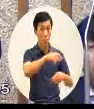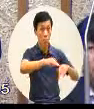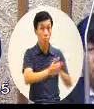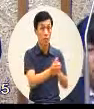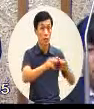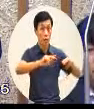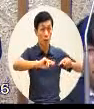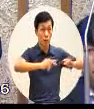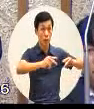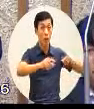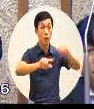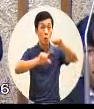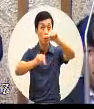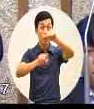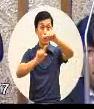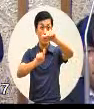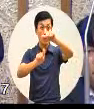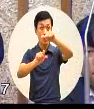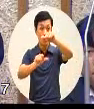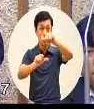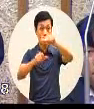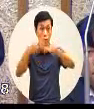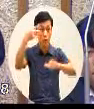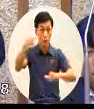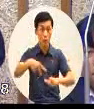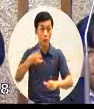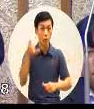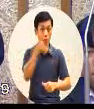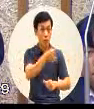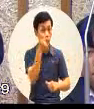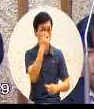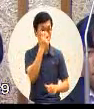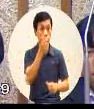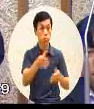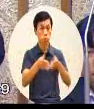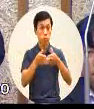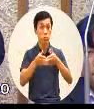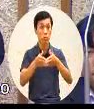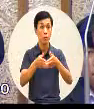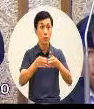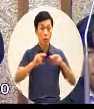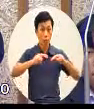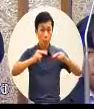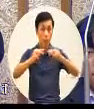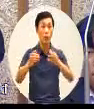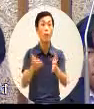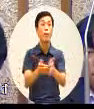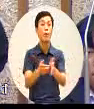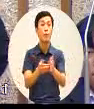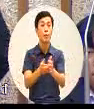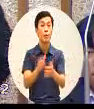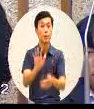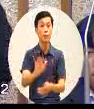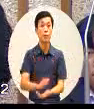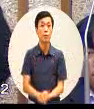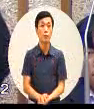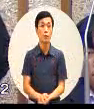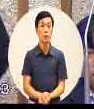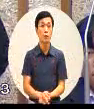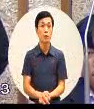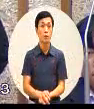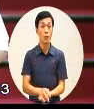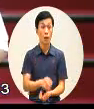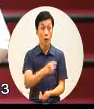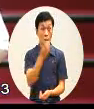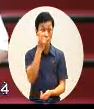在5月15号做一个复检，好，各位长各位做一个复检，也全部都改善完毕。 啊，那查到会